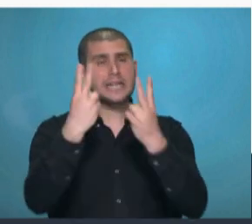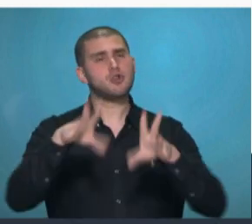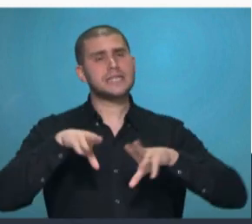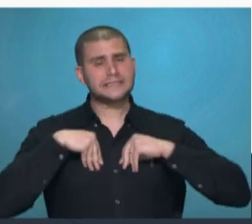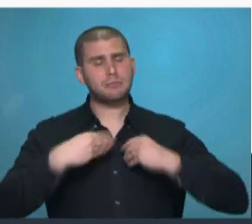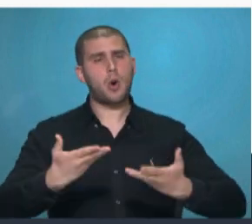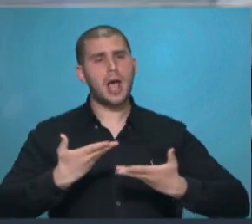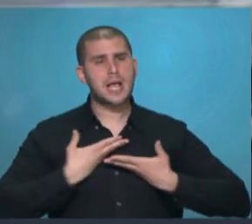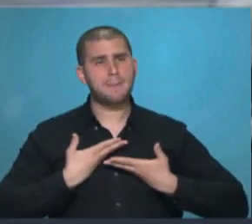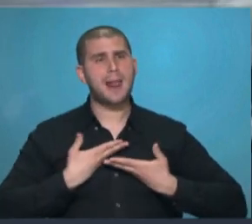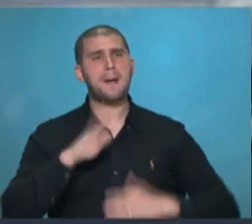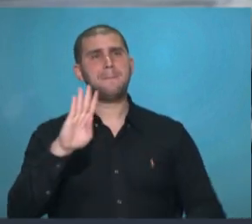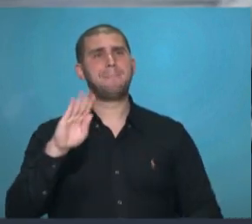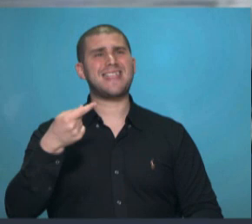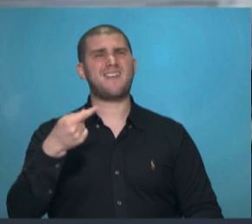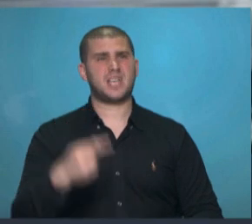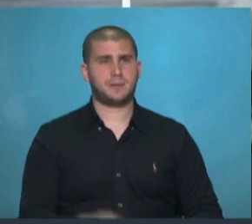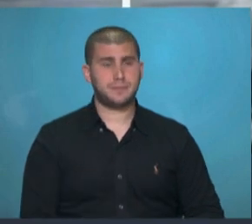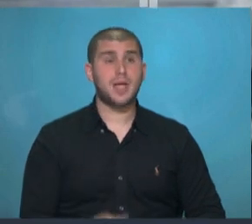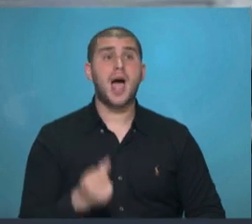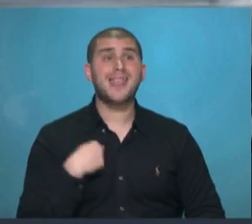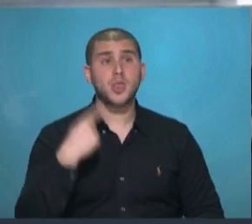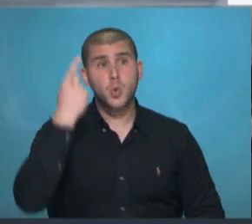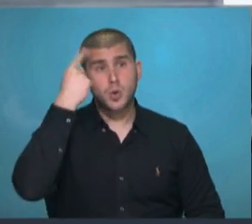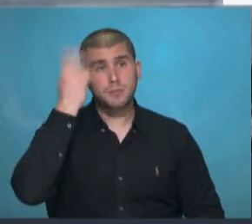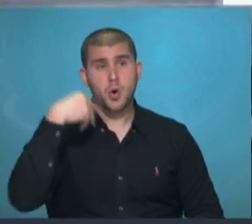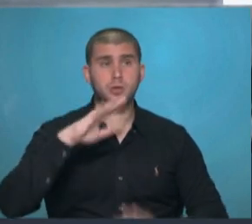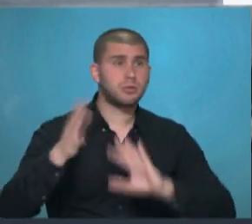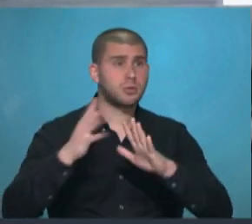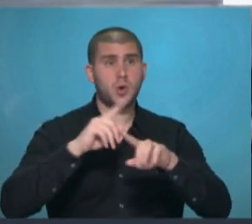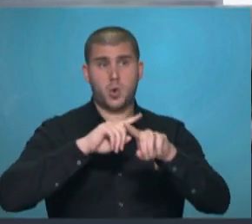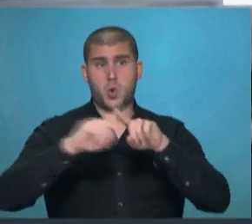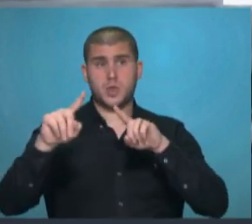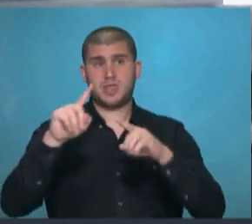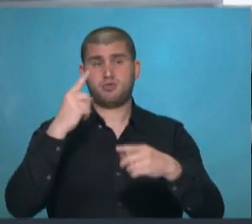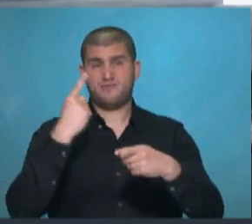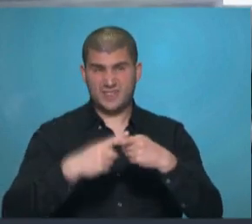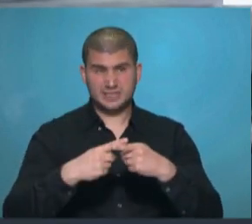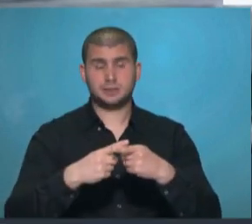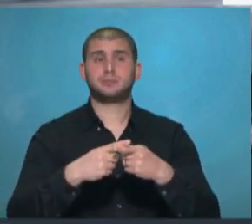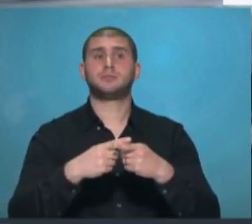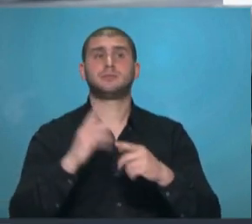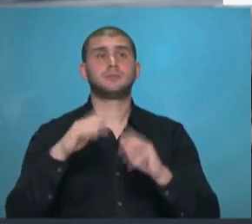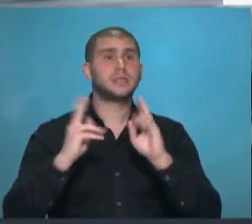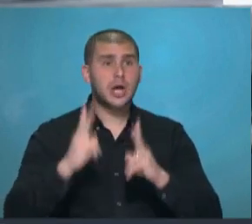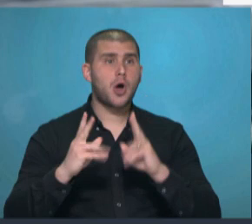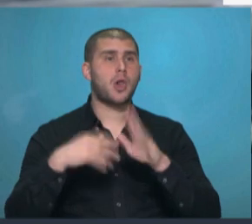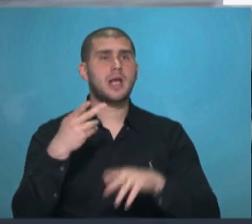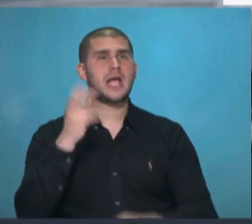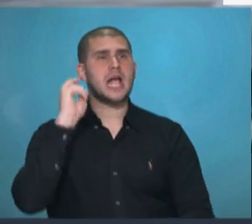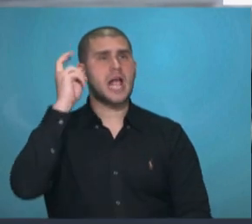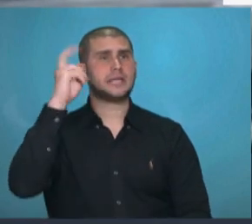את בן גביר עליהם. אנחנו יודעים שבעוד כחודש וחצי יכול לעלות גנץ